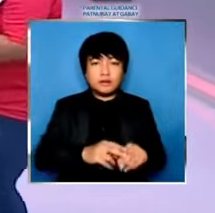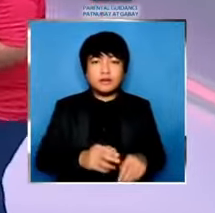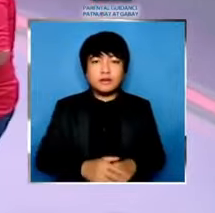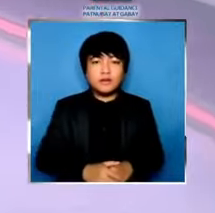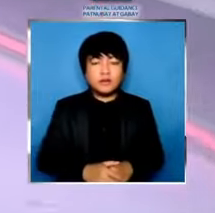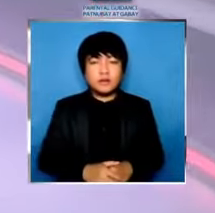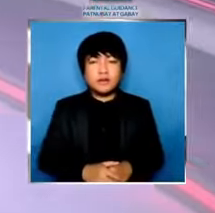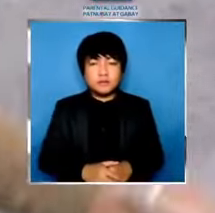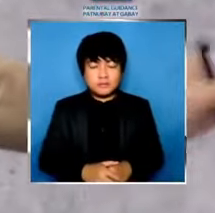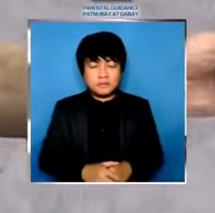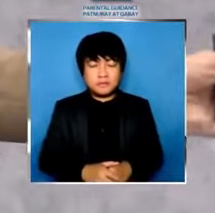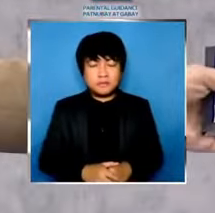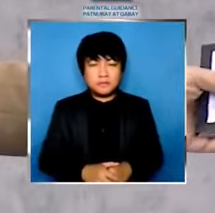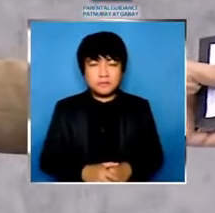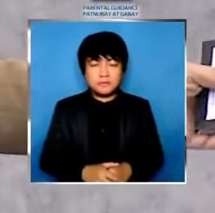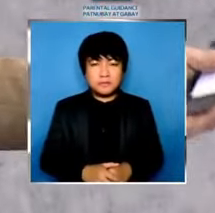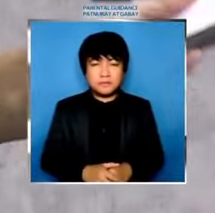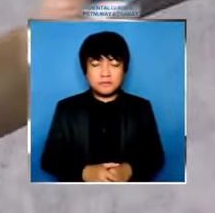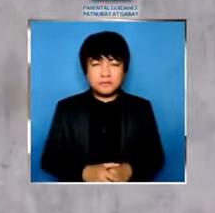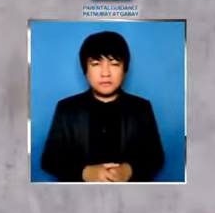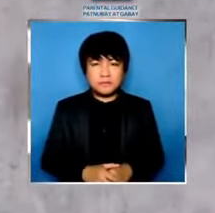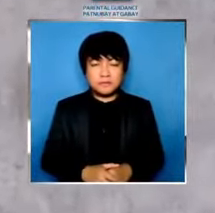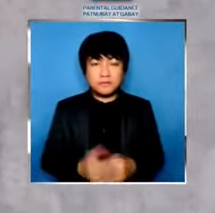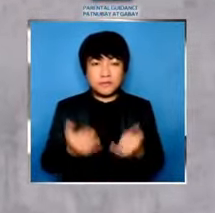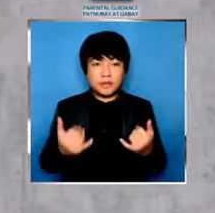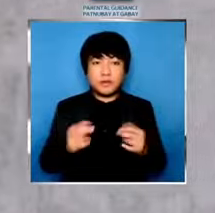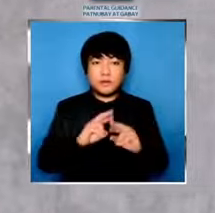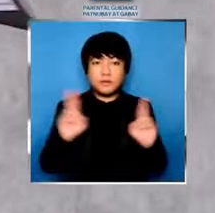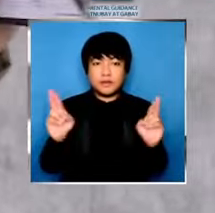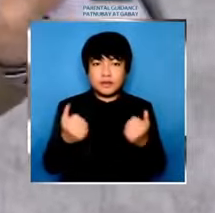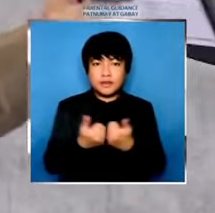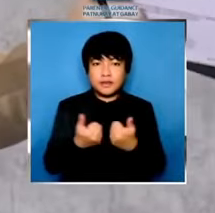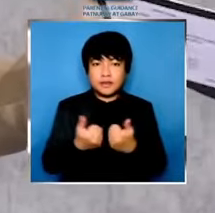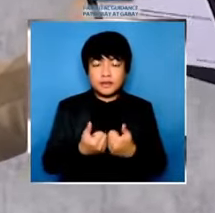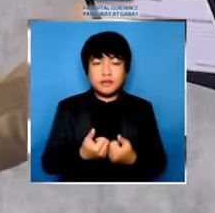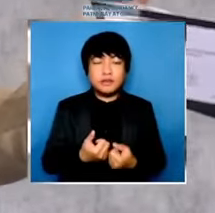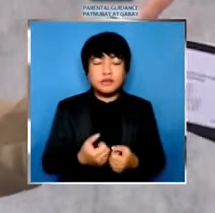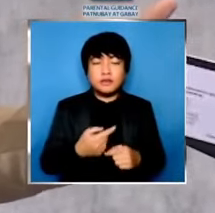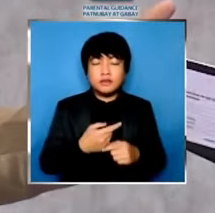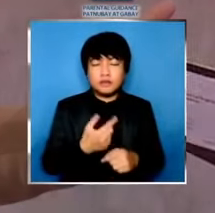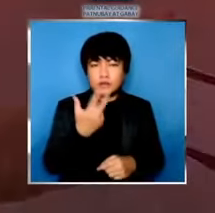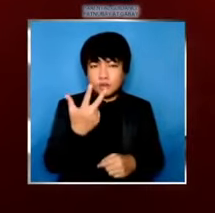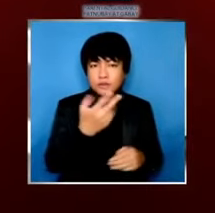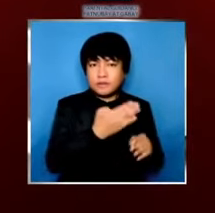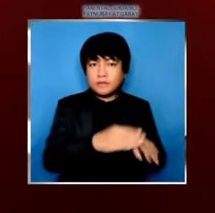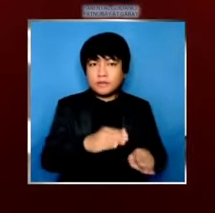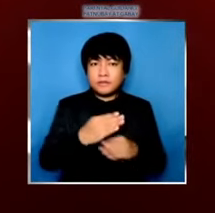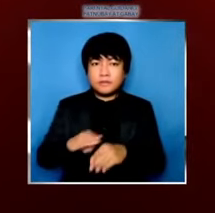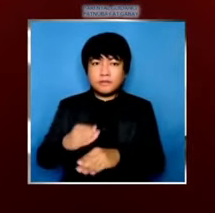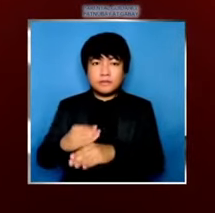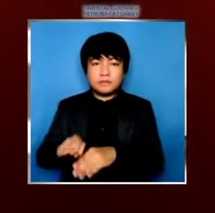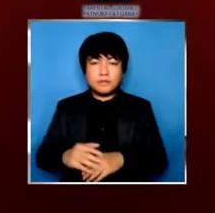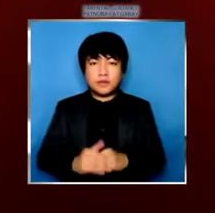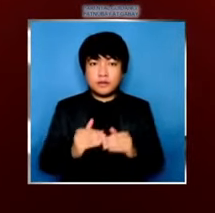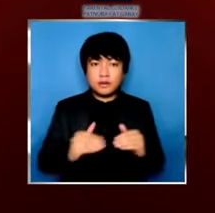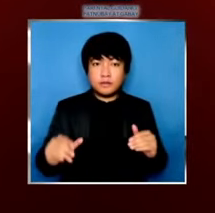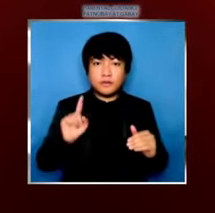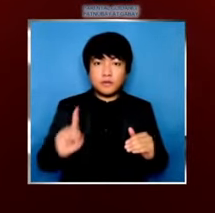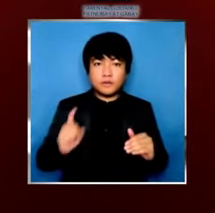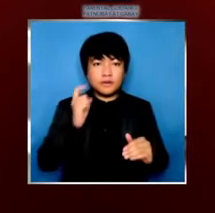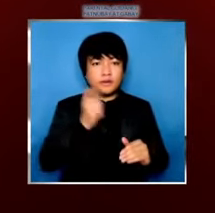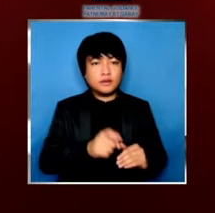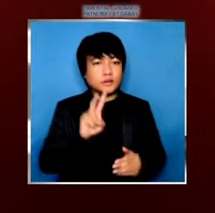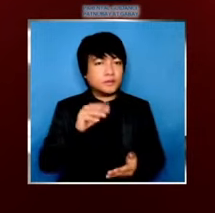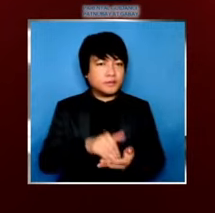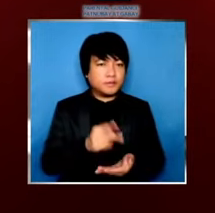to ng alam. Hatiin natin ang game sa 3 rounds. Sa level 1, dapat makapagbigay ng 2 tamang sagot para manalo ng 2,000 pesos.